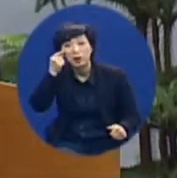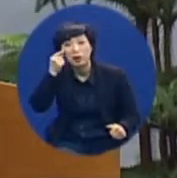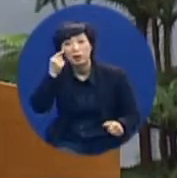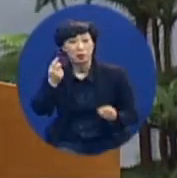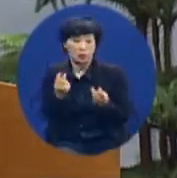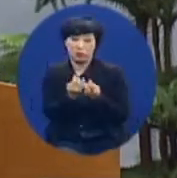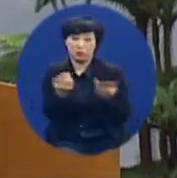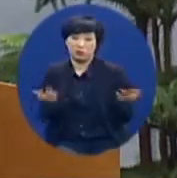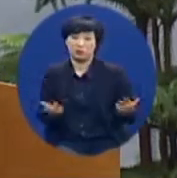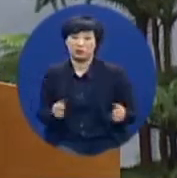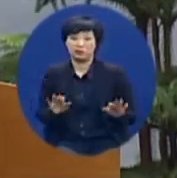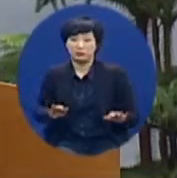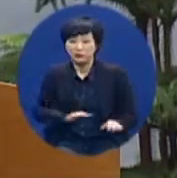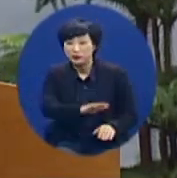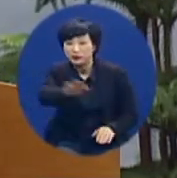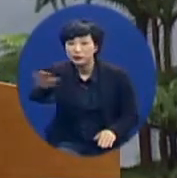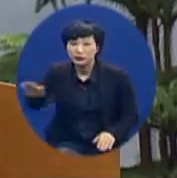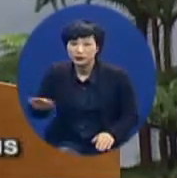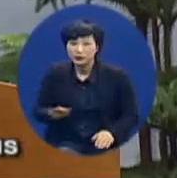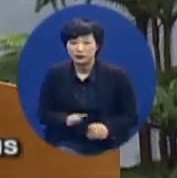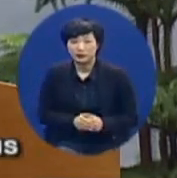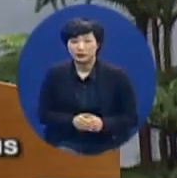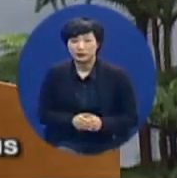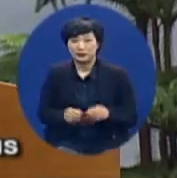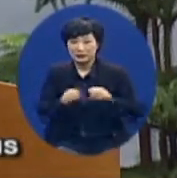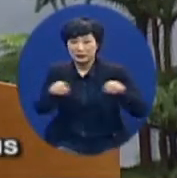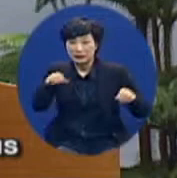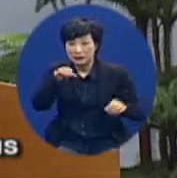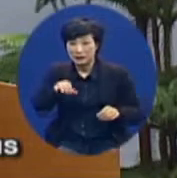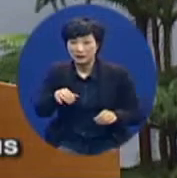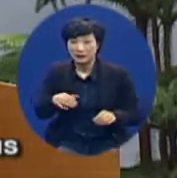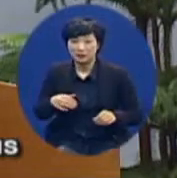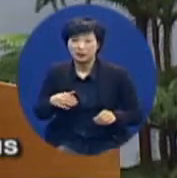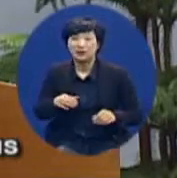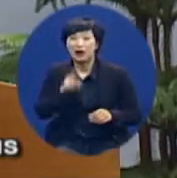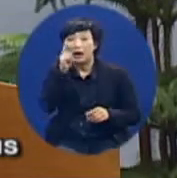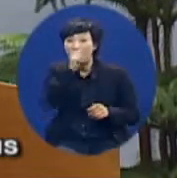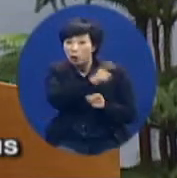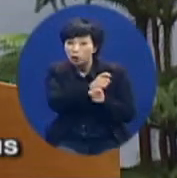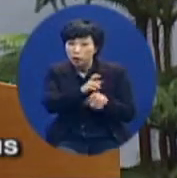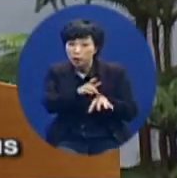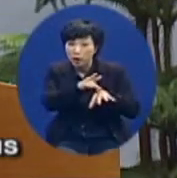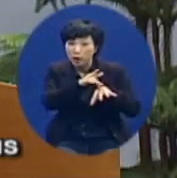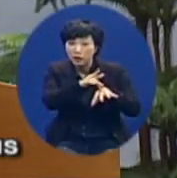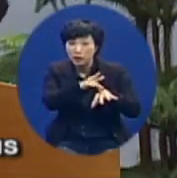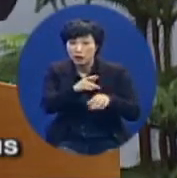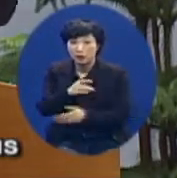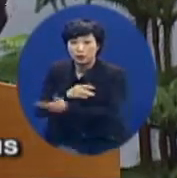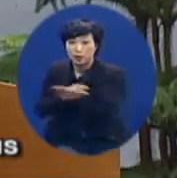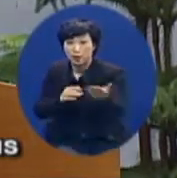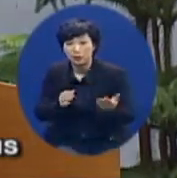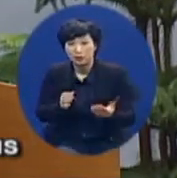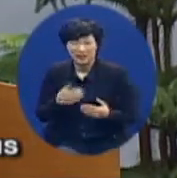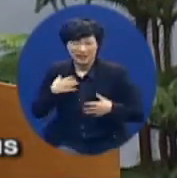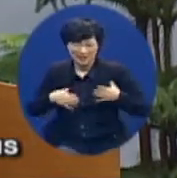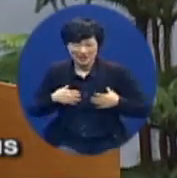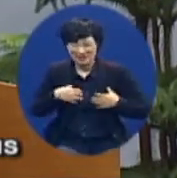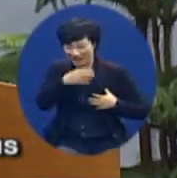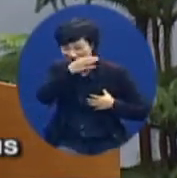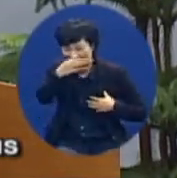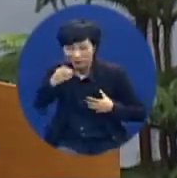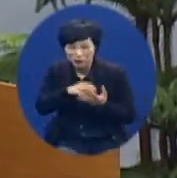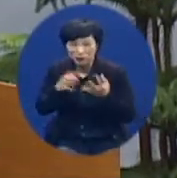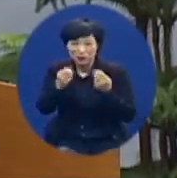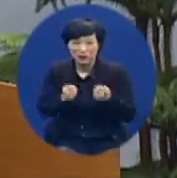걸리면 우리는이 땅에서 악한 마귀가 여러분에게 재밌고 신나는